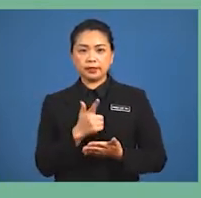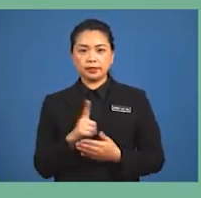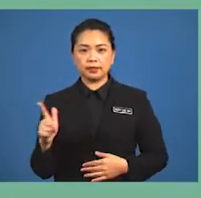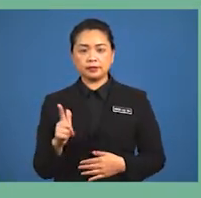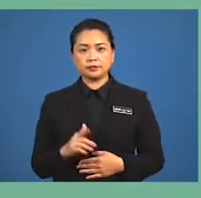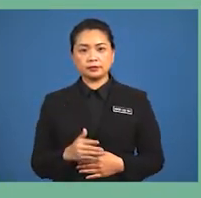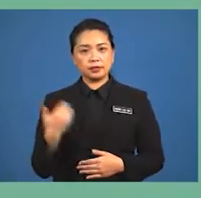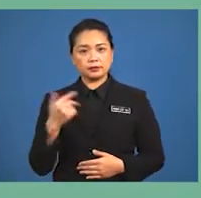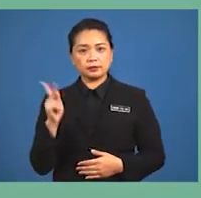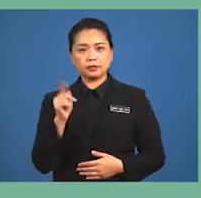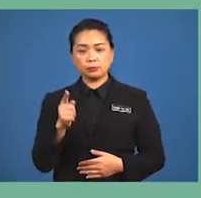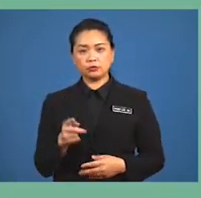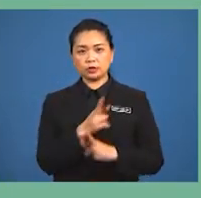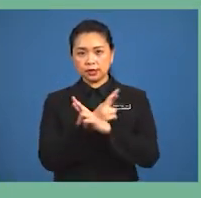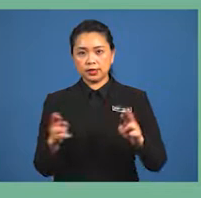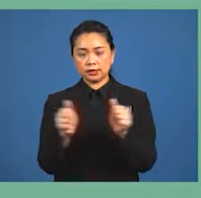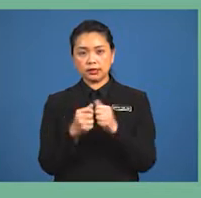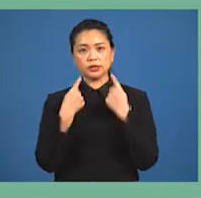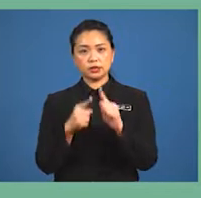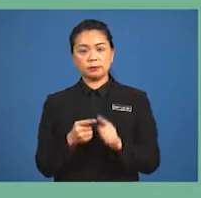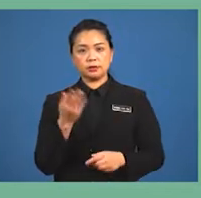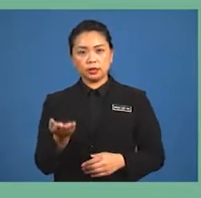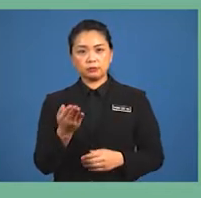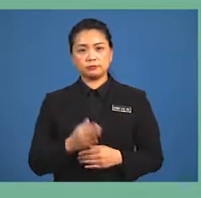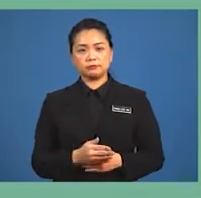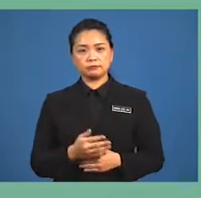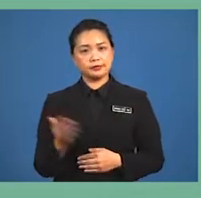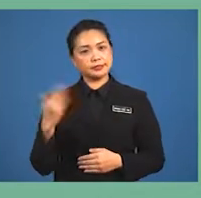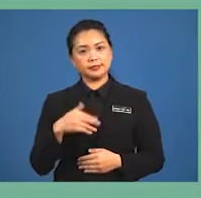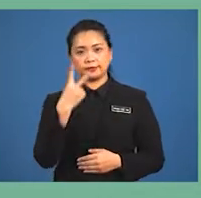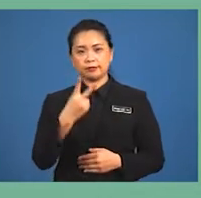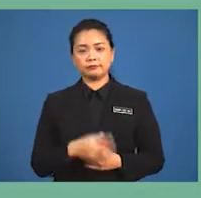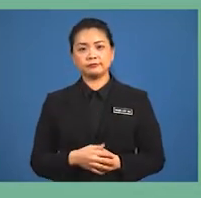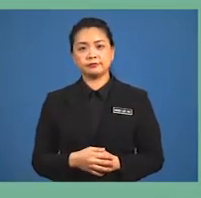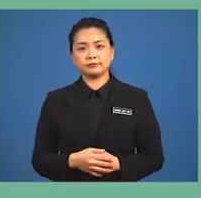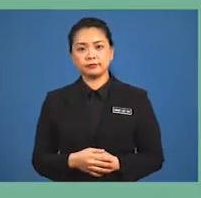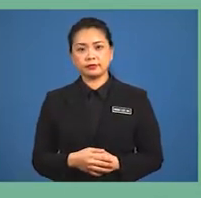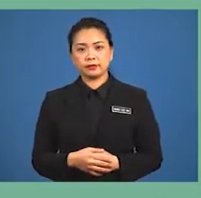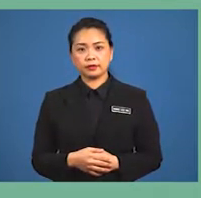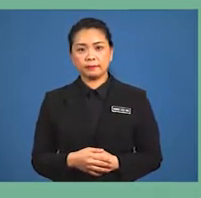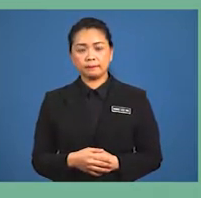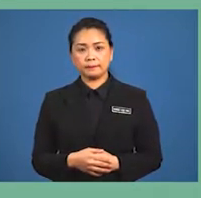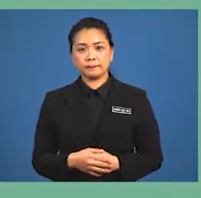Baiklah, adakah kamu bersedia dengan jawapan kamu? Mari kita lihat cadangan jawapan.